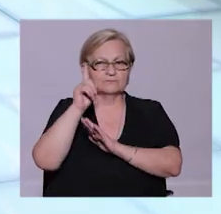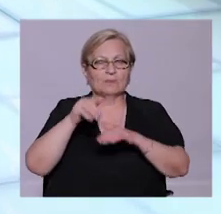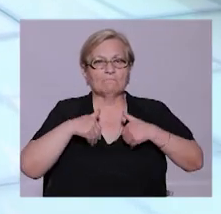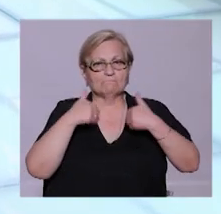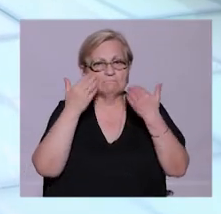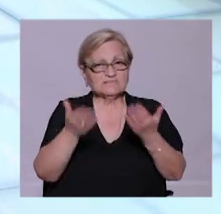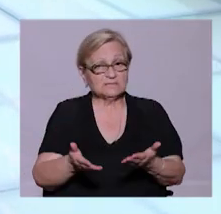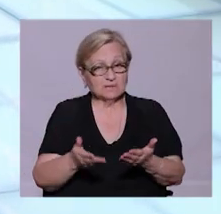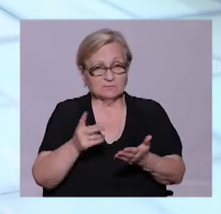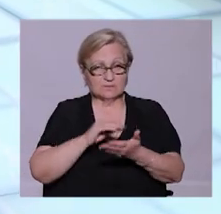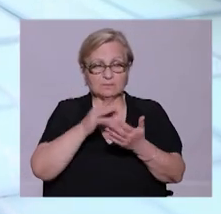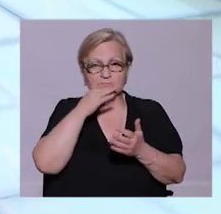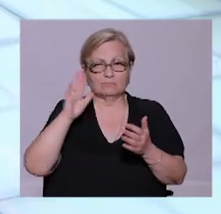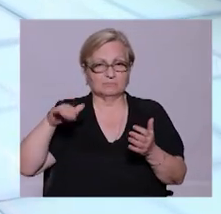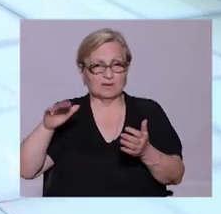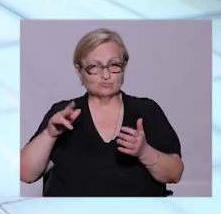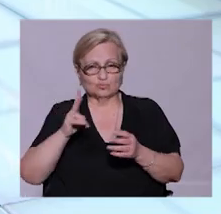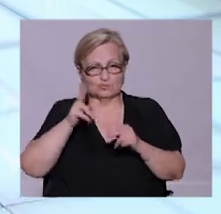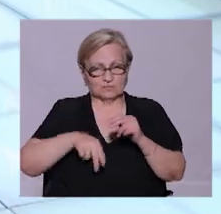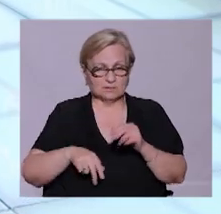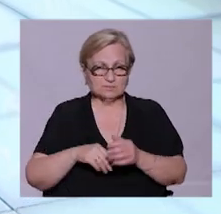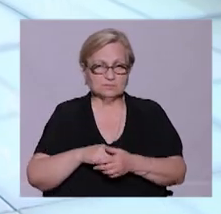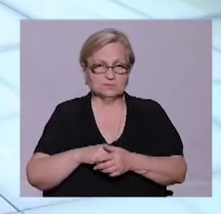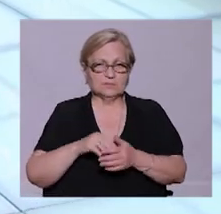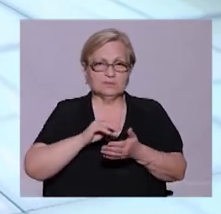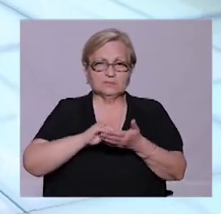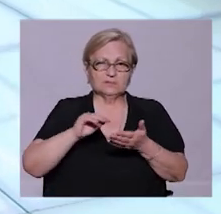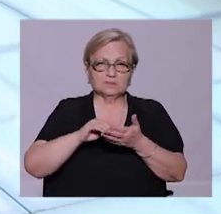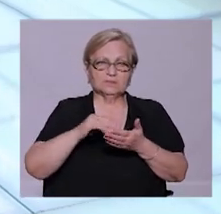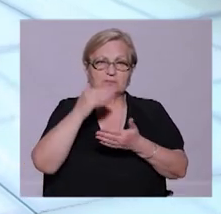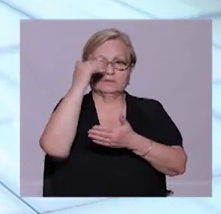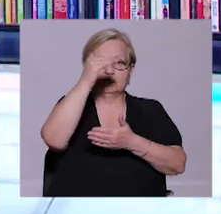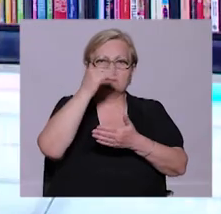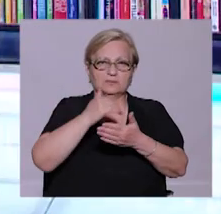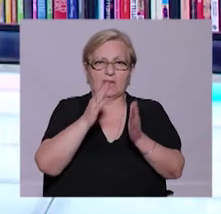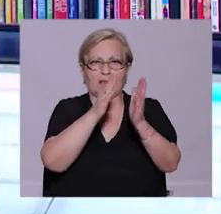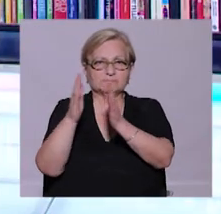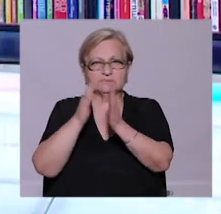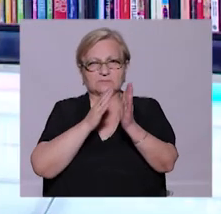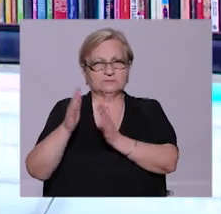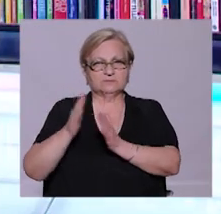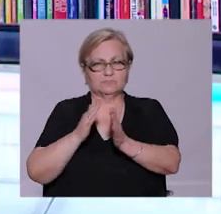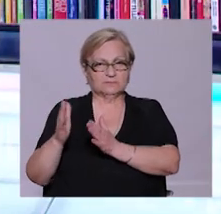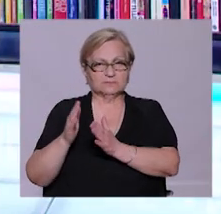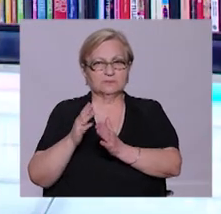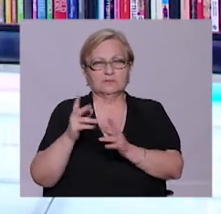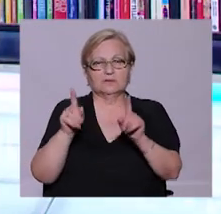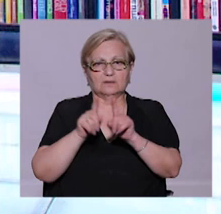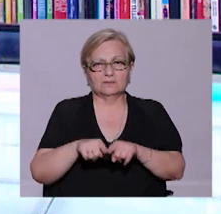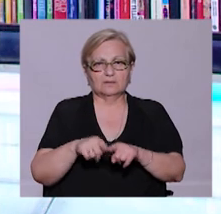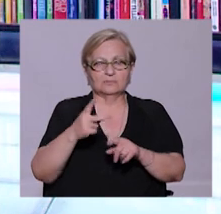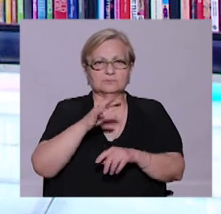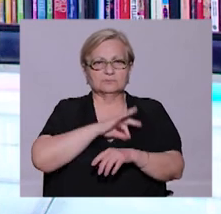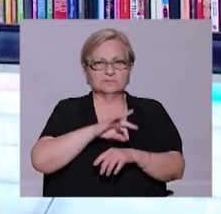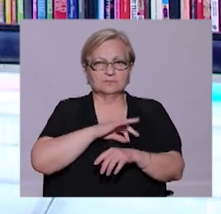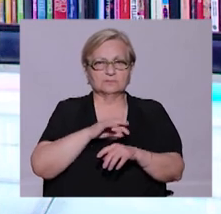მისალმებით და დამშვიდობებით დაგესრულებინათ. წერილი უნდა დაგეყოთ აბზაცებად და ასევე უნდა